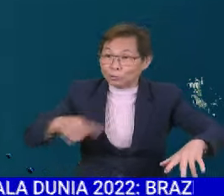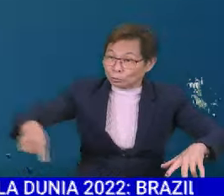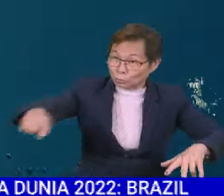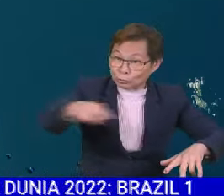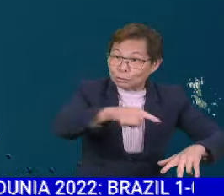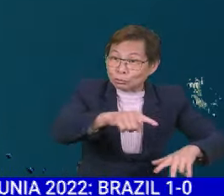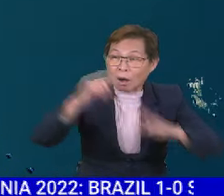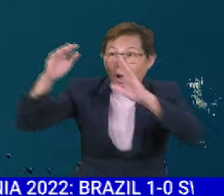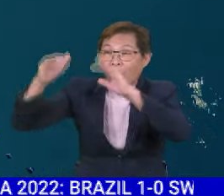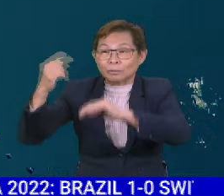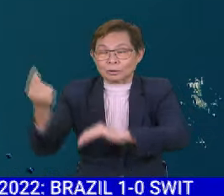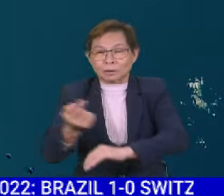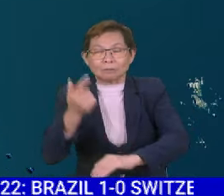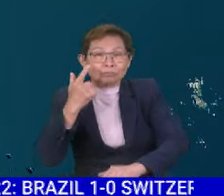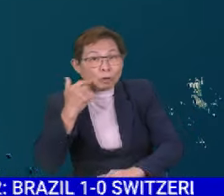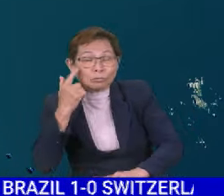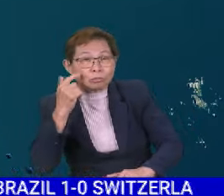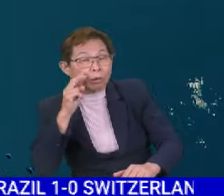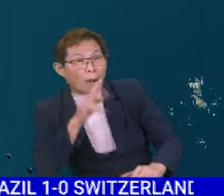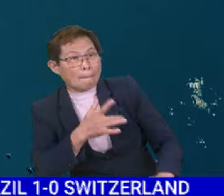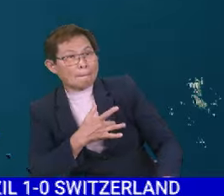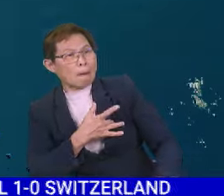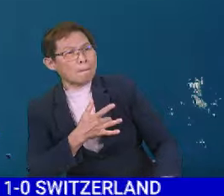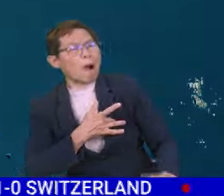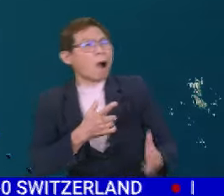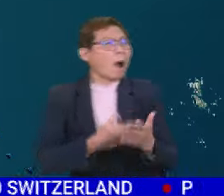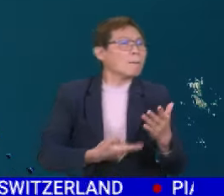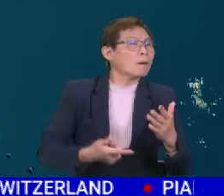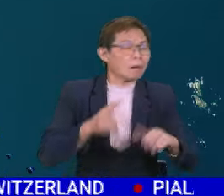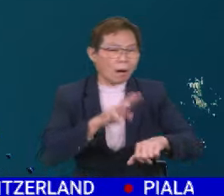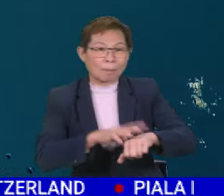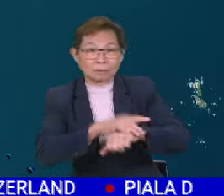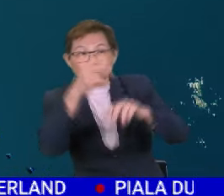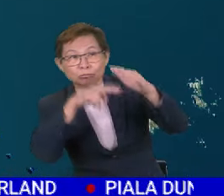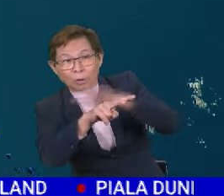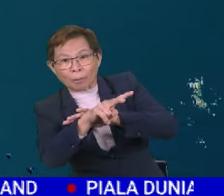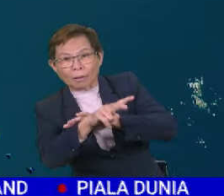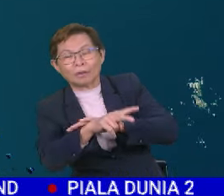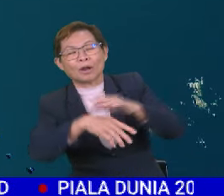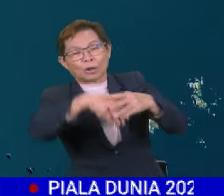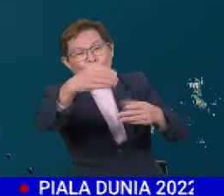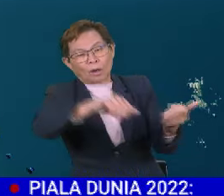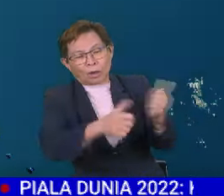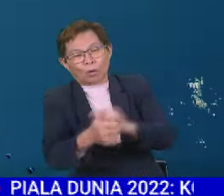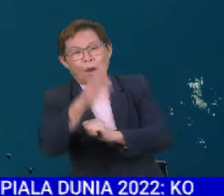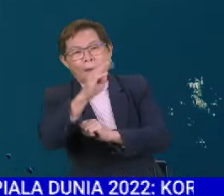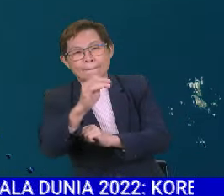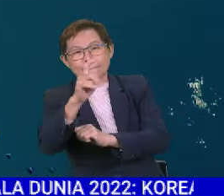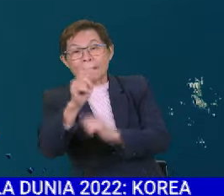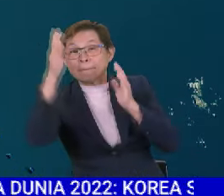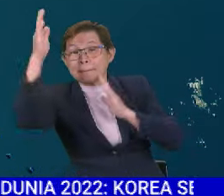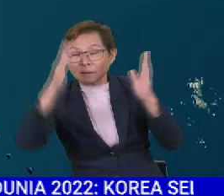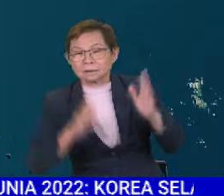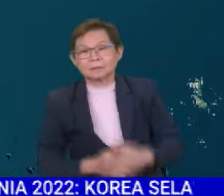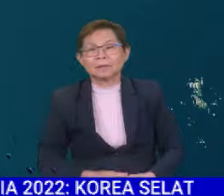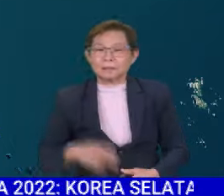diharap agar sentiasa cakna dan juga peka dengan apa jua amaran dan juga ramalan yang dikeluarkan oleh Met Malaysia.